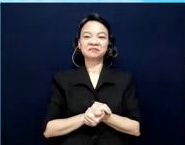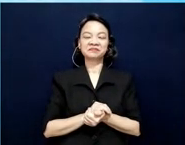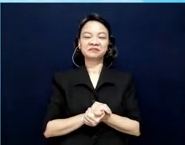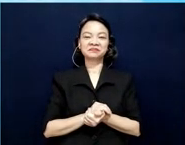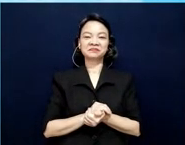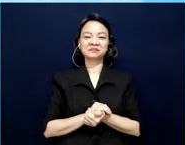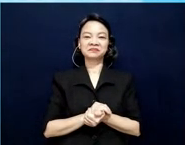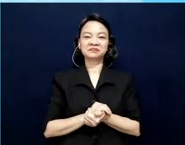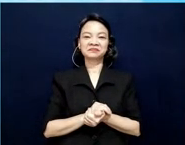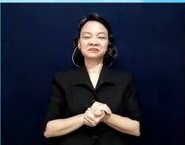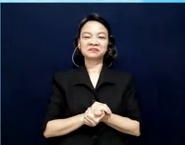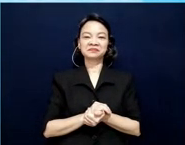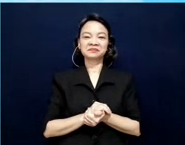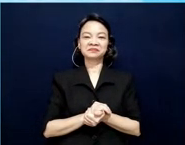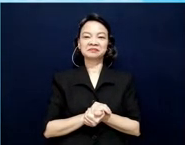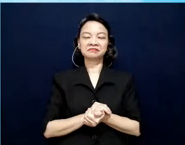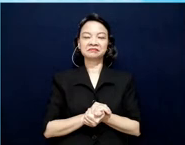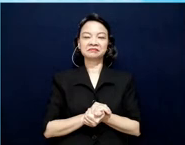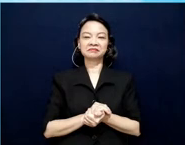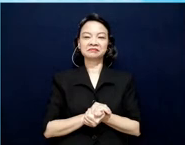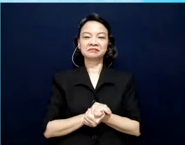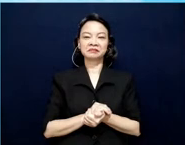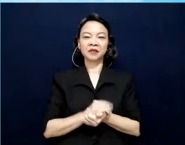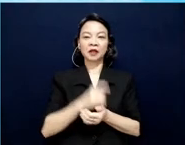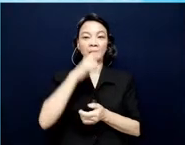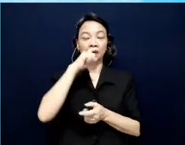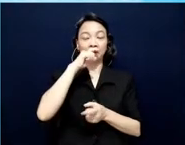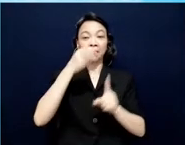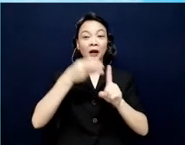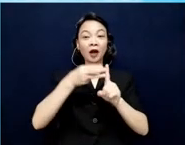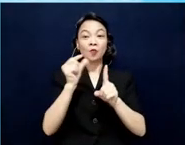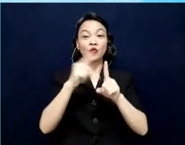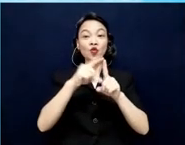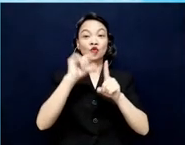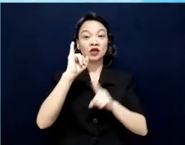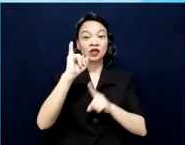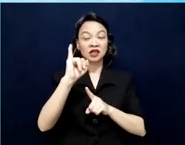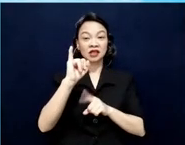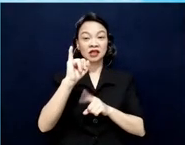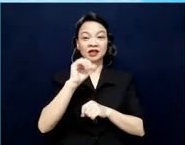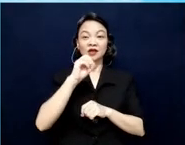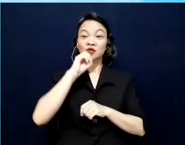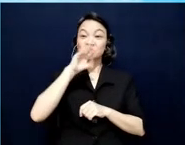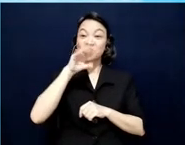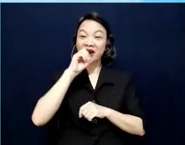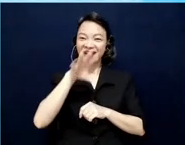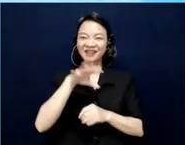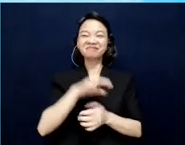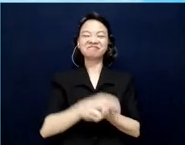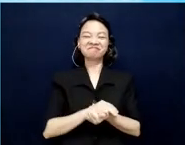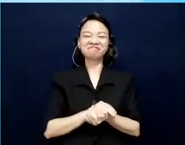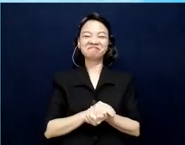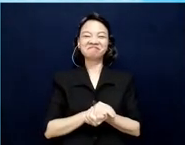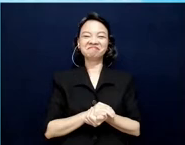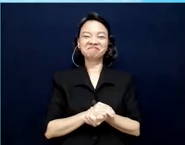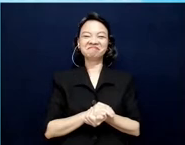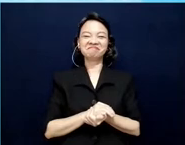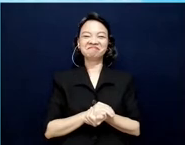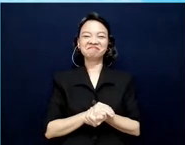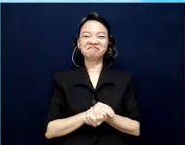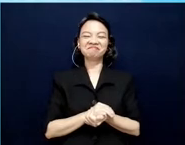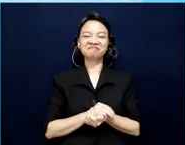Pak Budi. Pak Budi masih di mute. Oh iya. Tidak waduh, bisa maaf. Mendengarkan suara hati Pak Budi